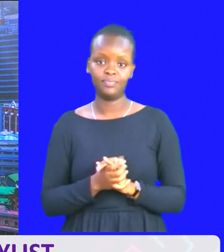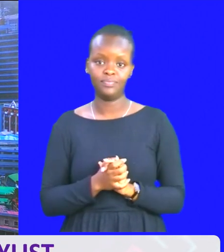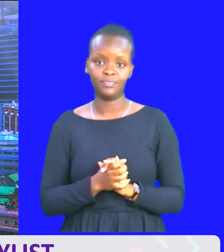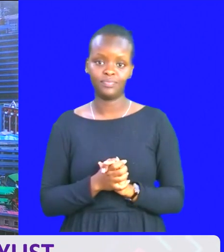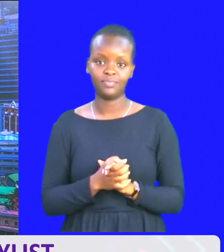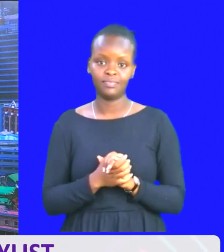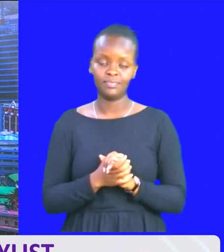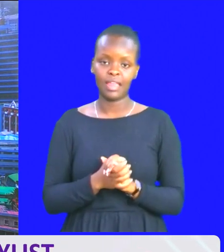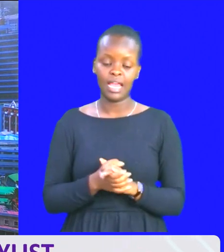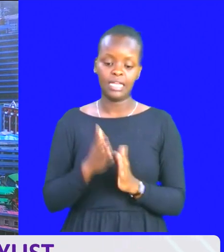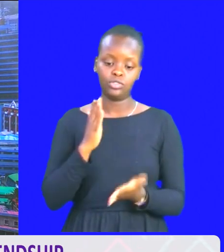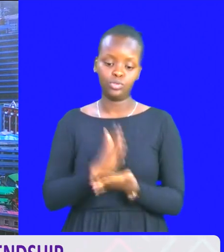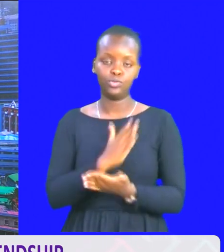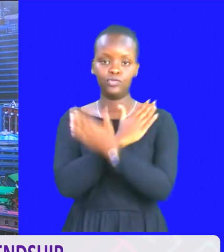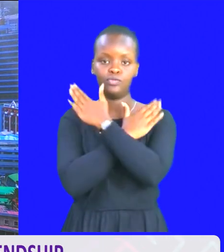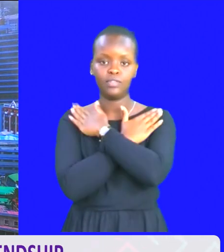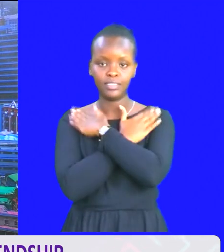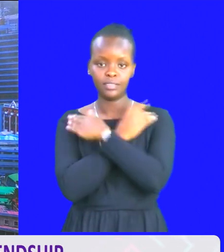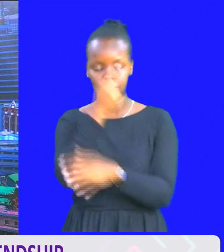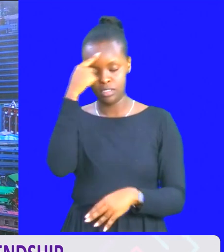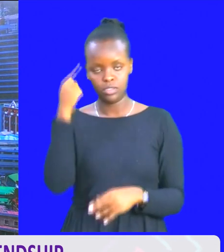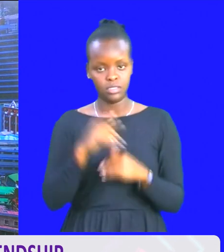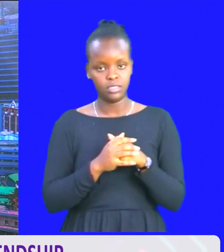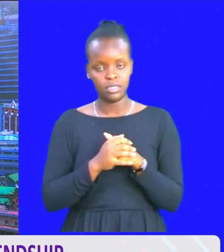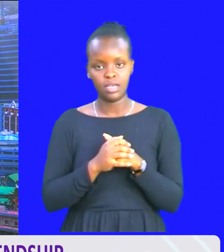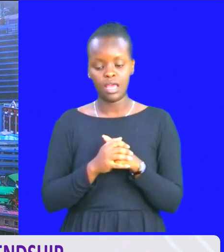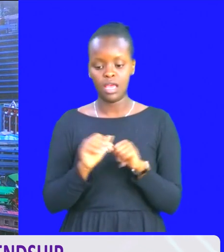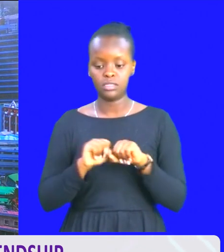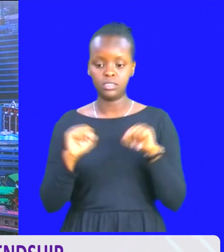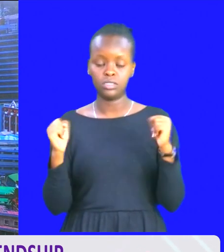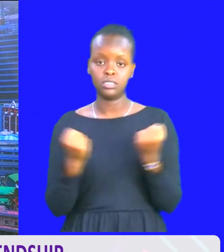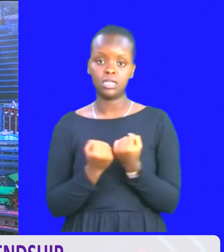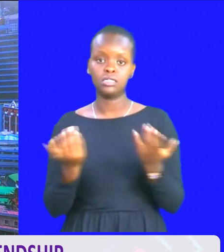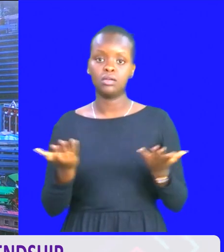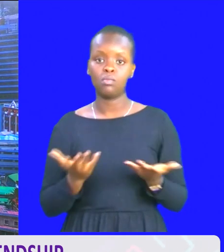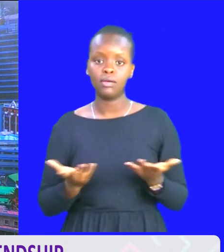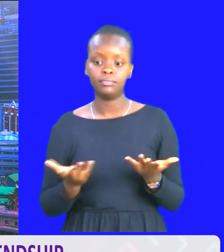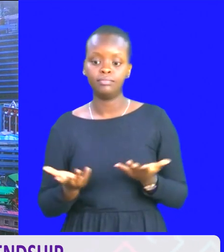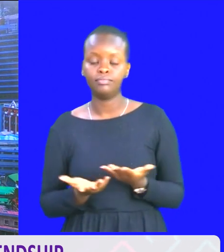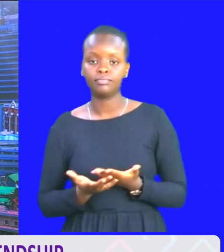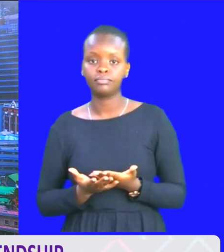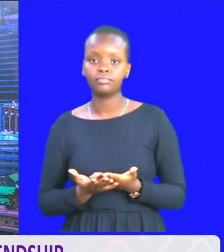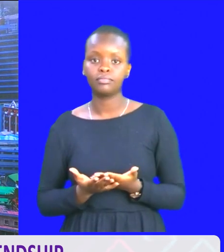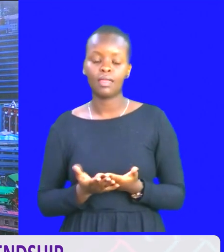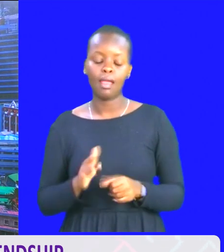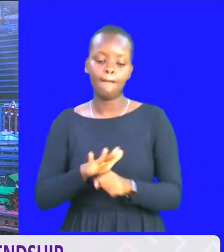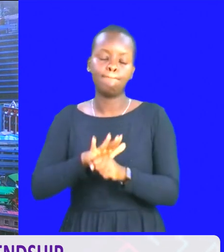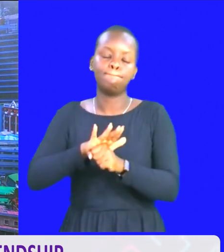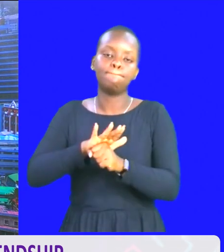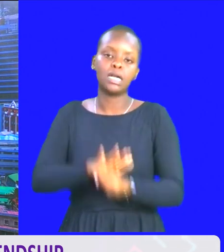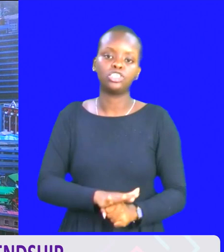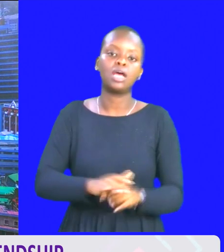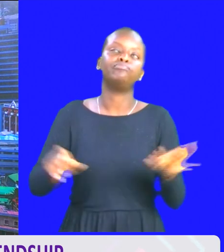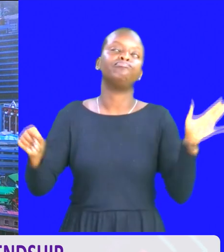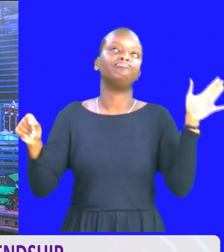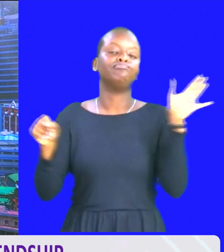real ones, real friends. Because, Joe, you know, in a society where we are feeling a lot of pressure anymore. Peer pressure,